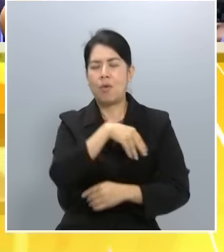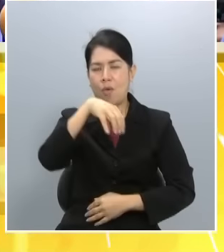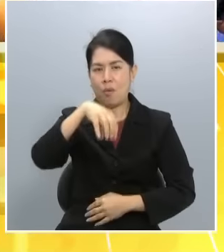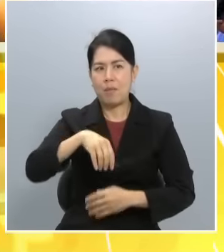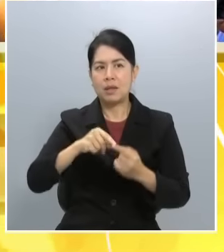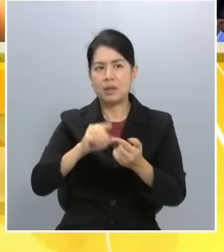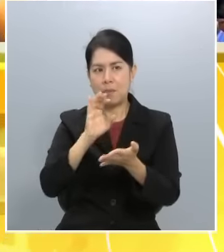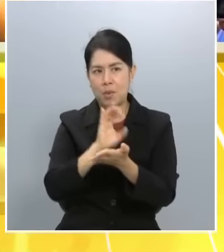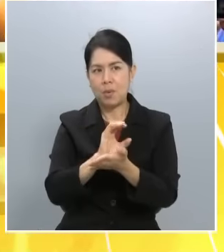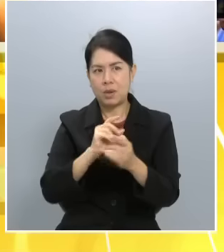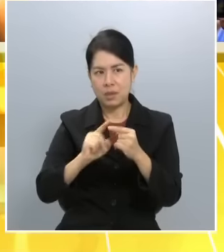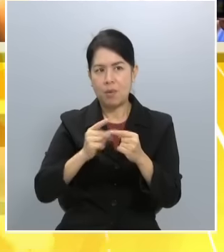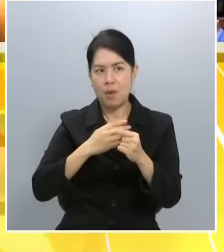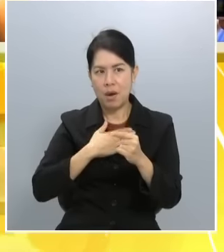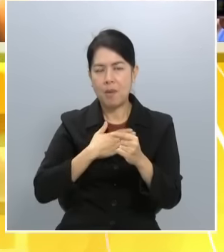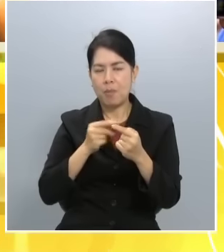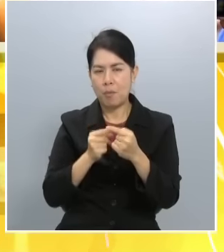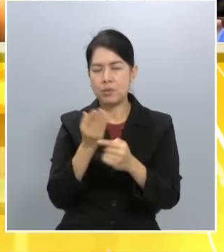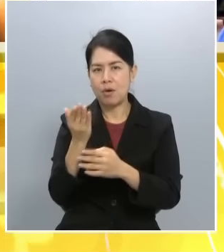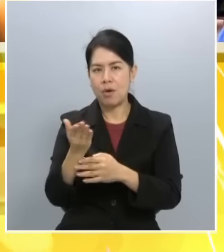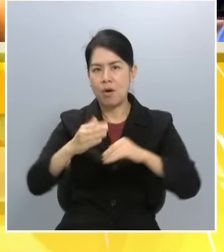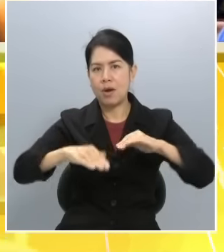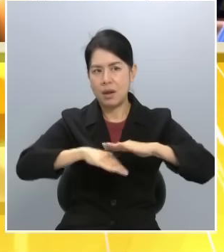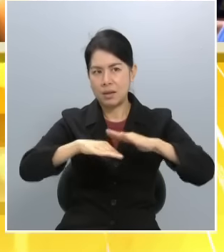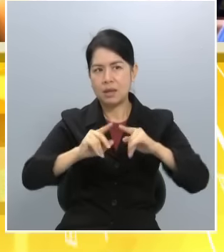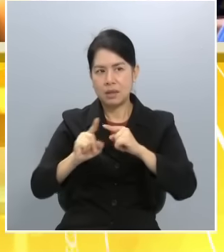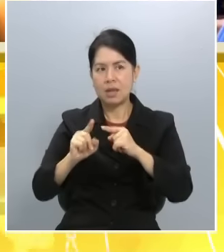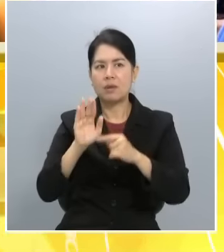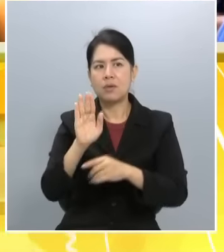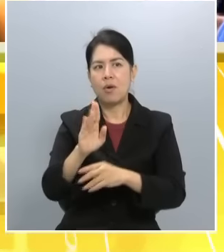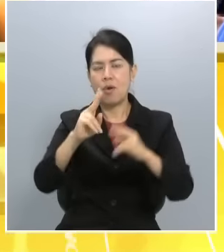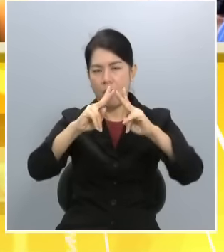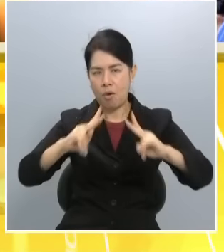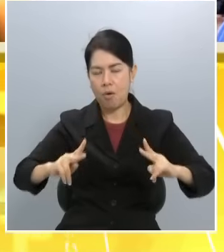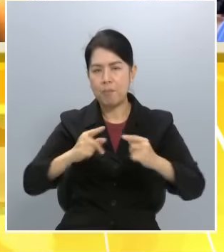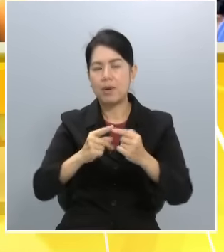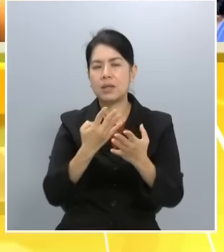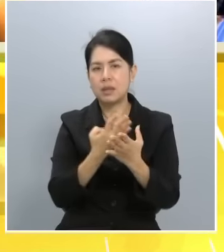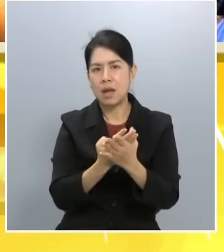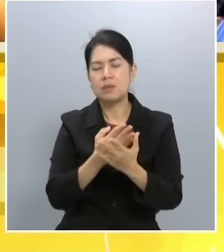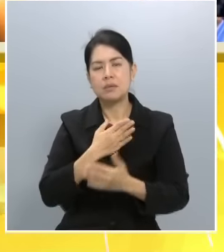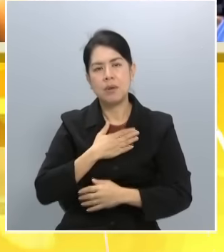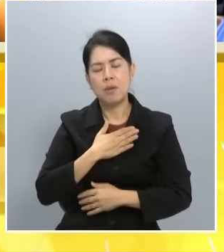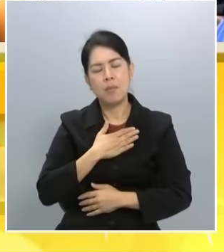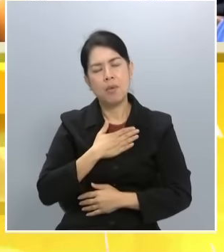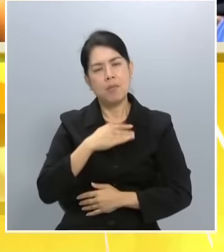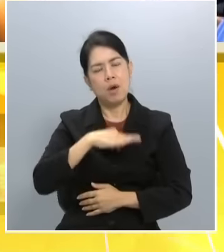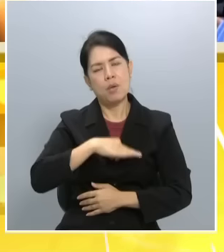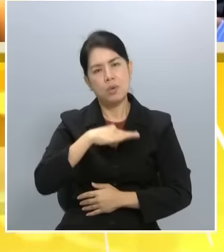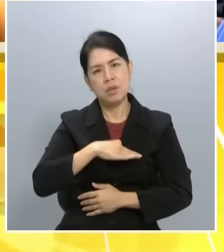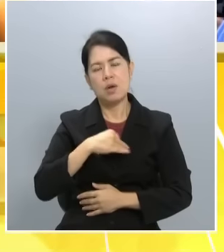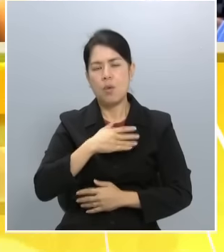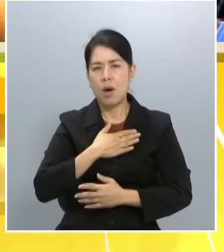องได้ครับถือว่าไม่ผิดหวังครับเราก็ได้ขึ้นไปชั้น14นะครับเราก็ไม่ได้ผิดหวังกรอบอำนาจหน้าที่ที่ให้เราไว้